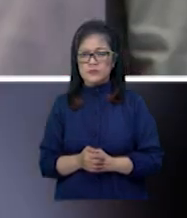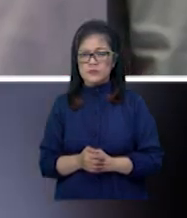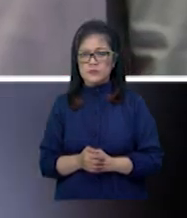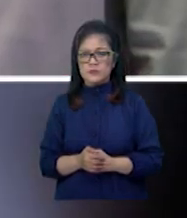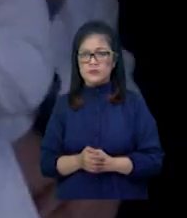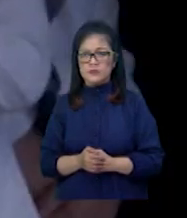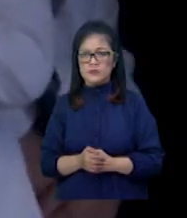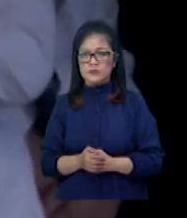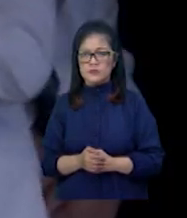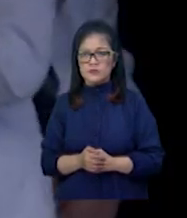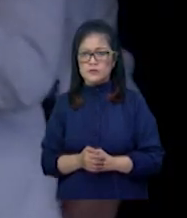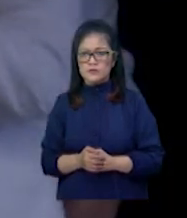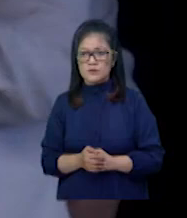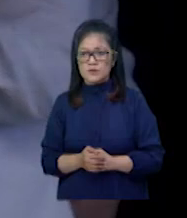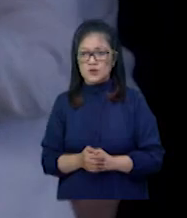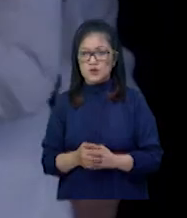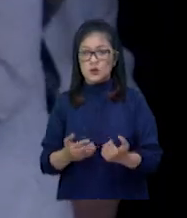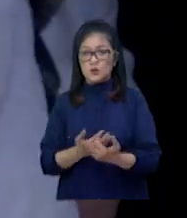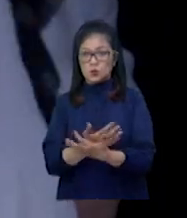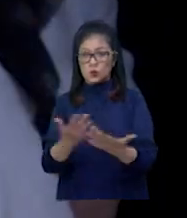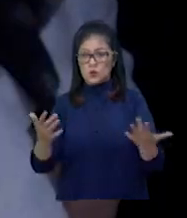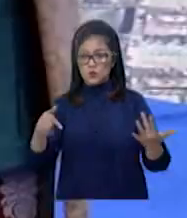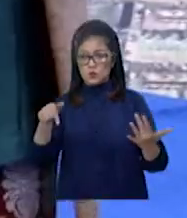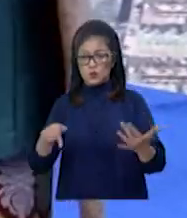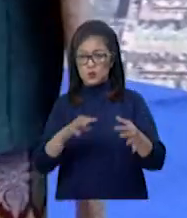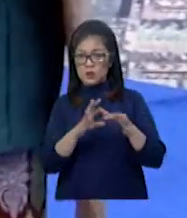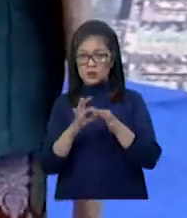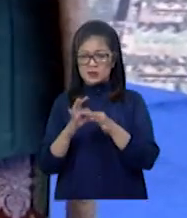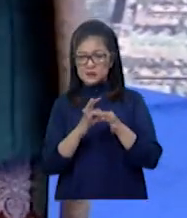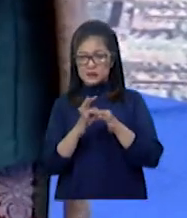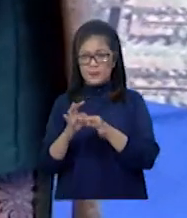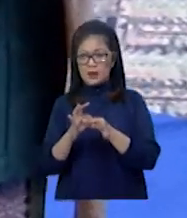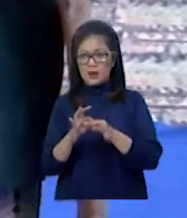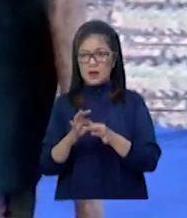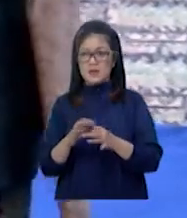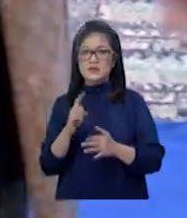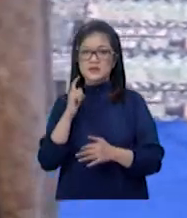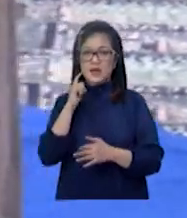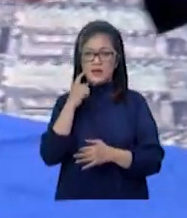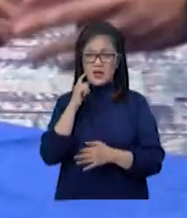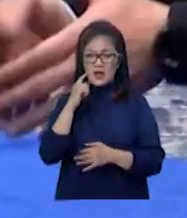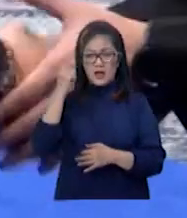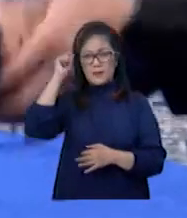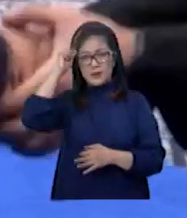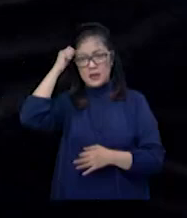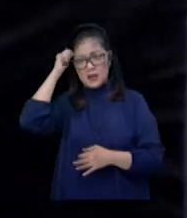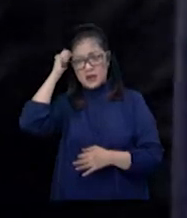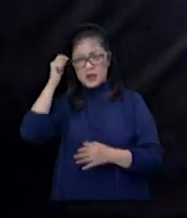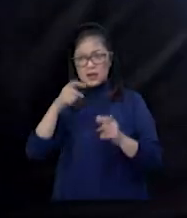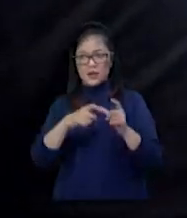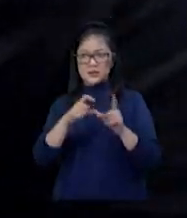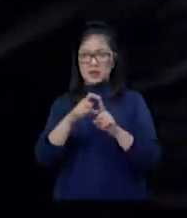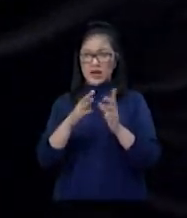respon karena semua potensi menciptakan kemampuan. Sandiaga juga mengingatkan untuk meningkatkan SDM Parekraf